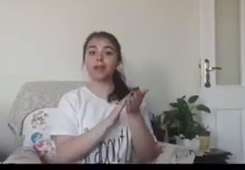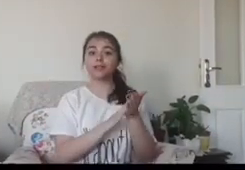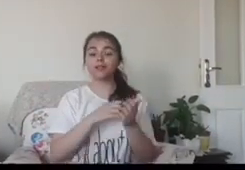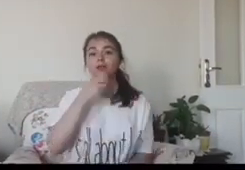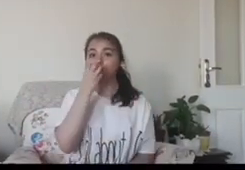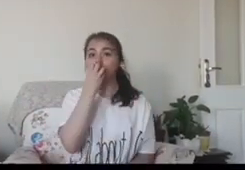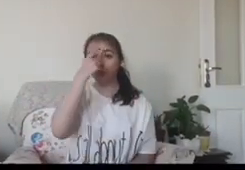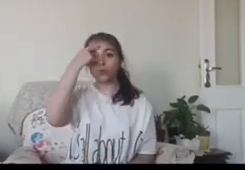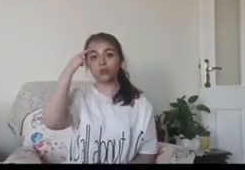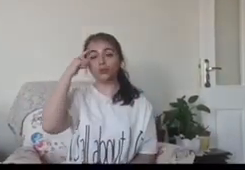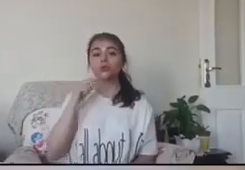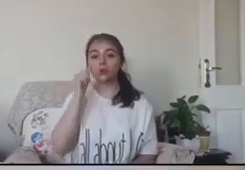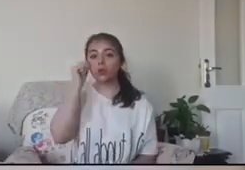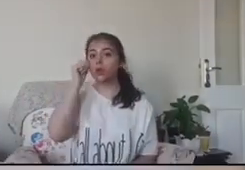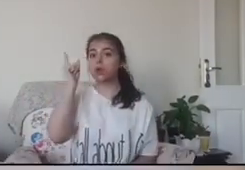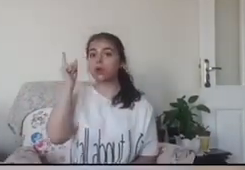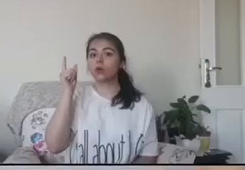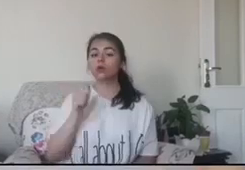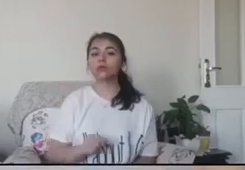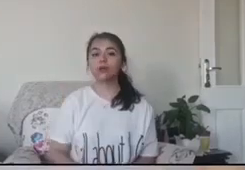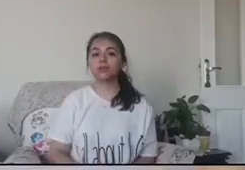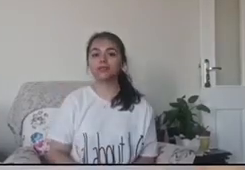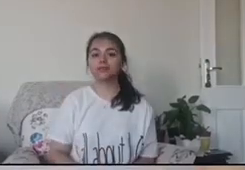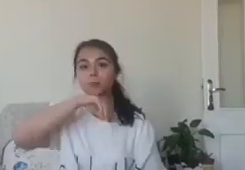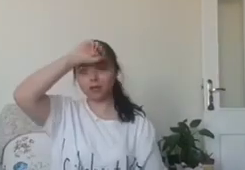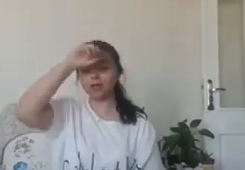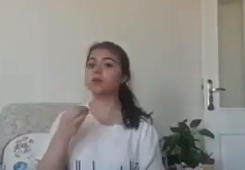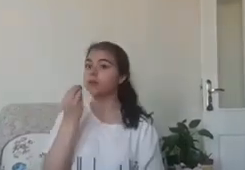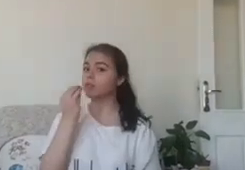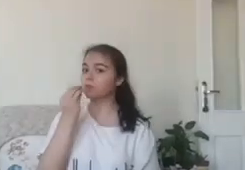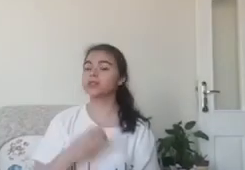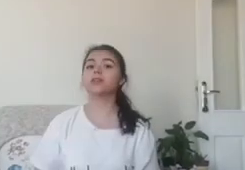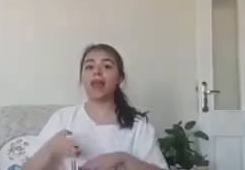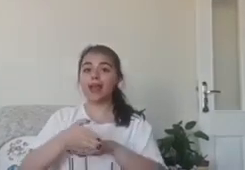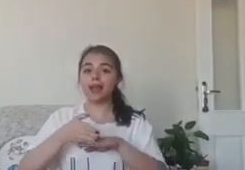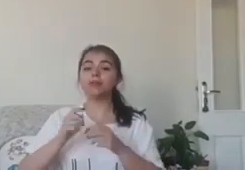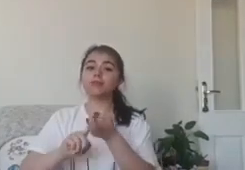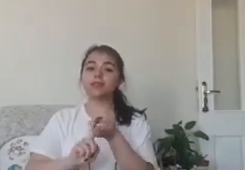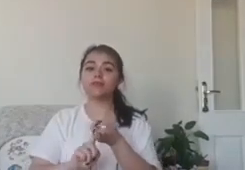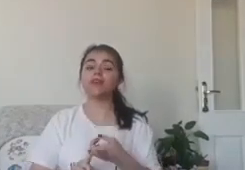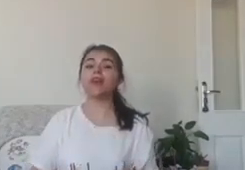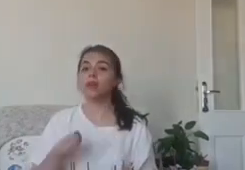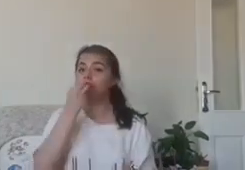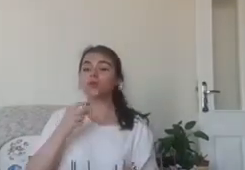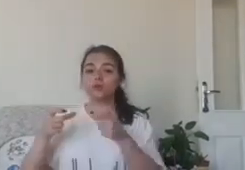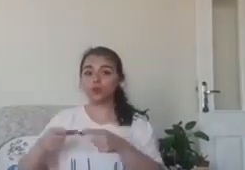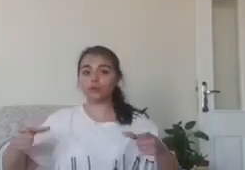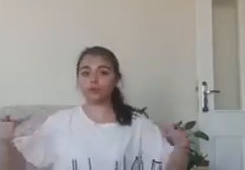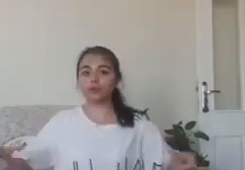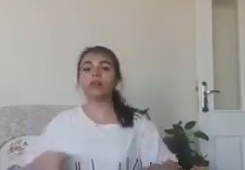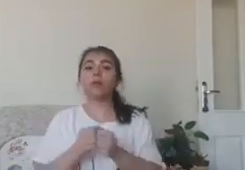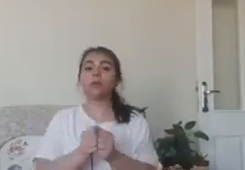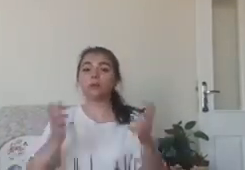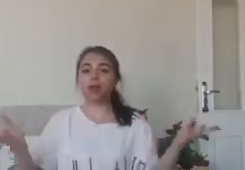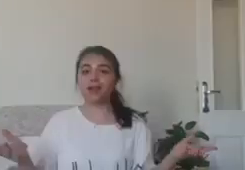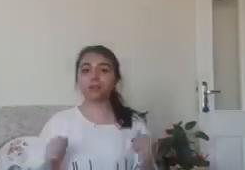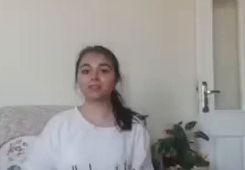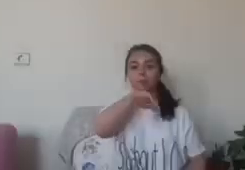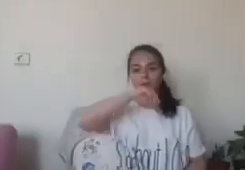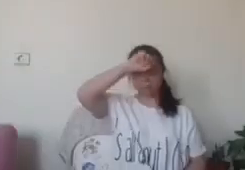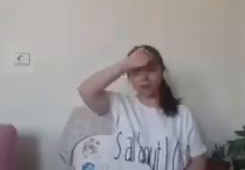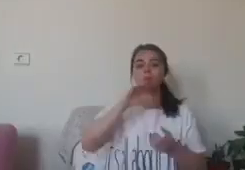ve özlem doludur. Bayram, aşımızı, ekmeğimizi, soframızı paylaşmaktır. Bayram,